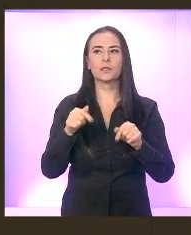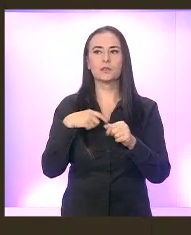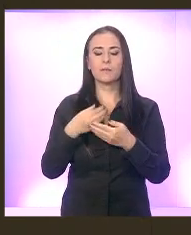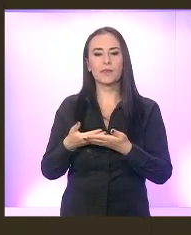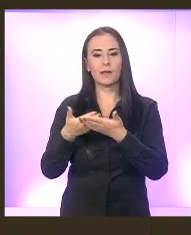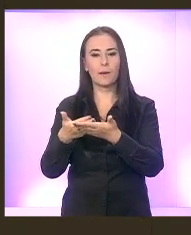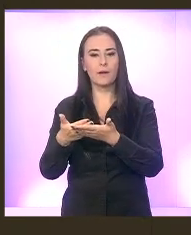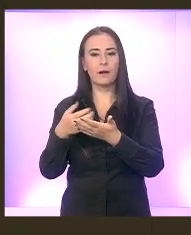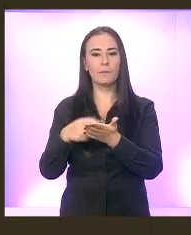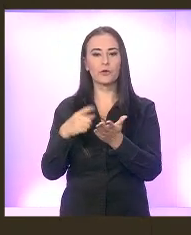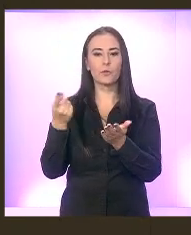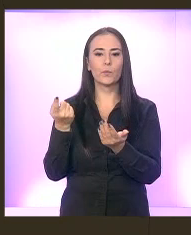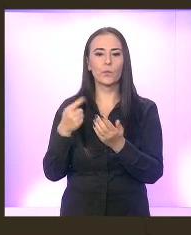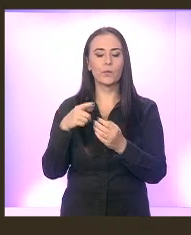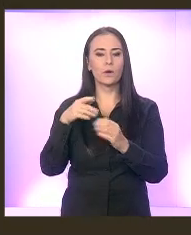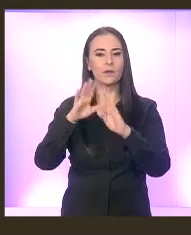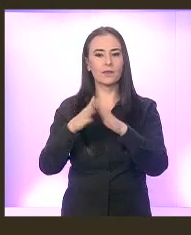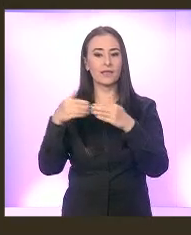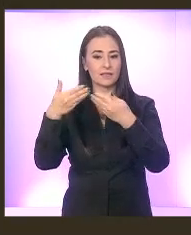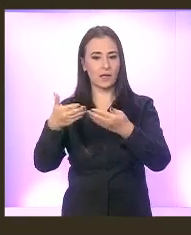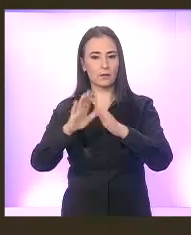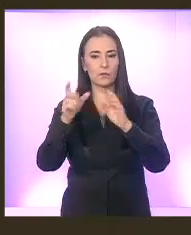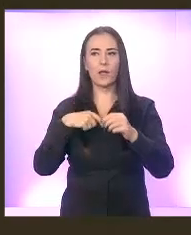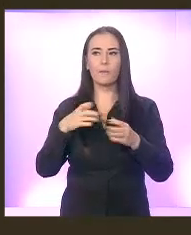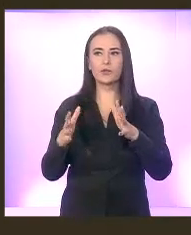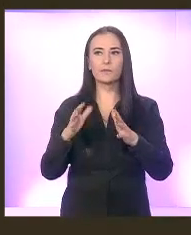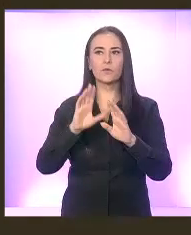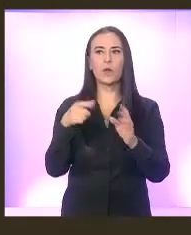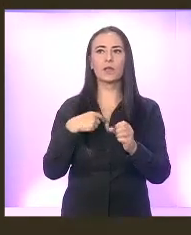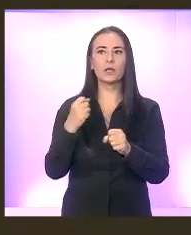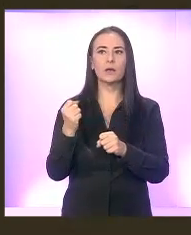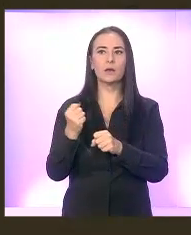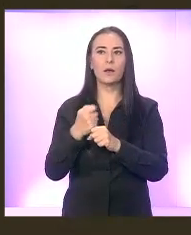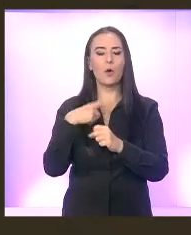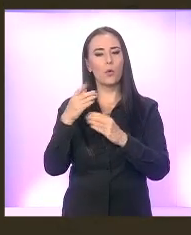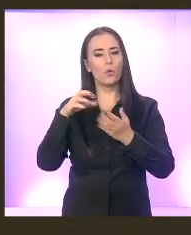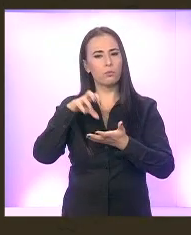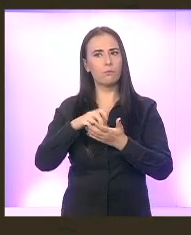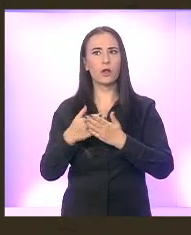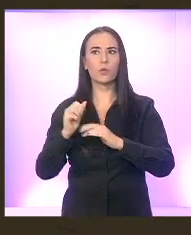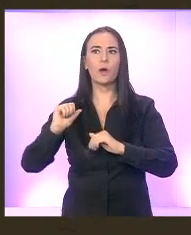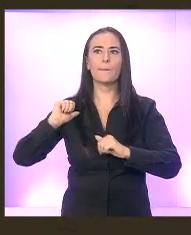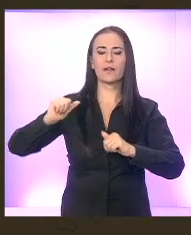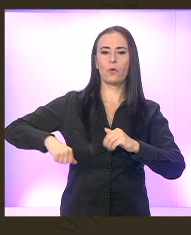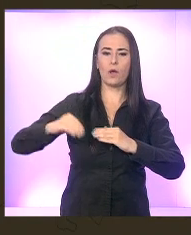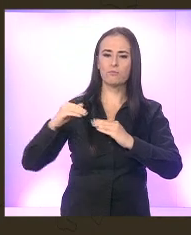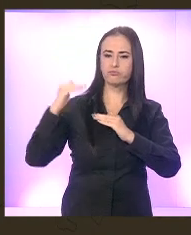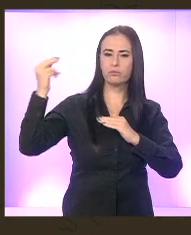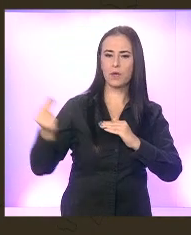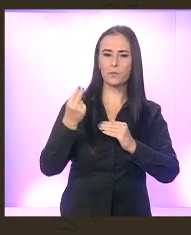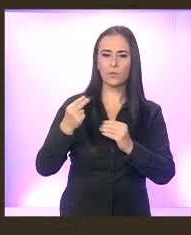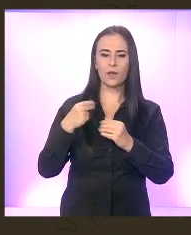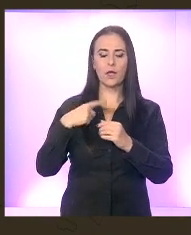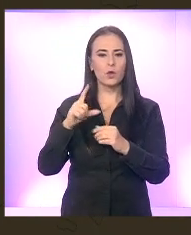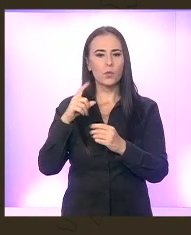mari consumatoare de combustibil sau de electricitate, nu sunt performante, nu sunt nici extrem de